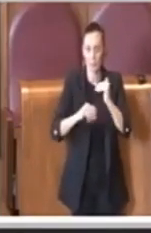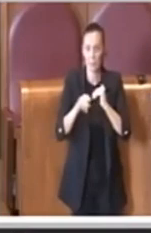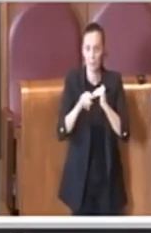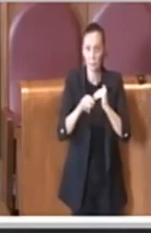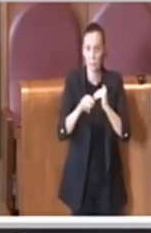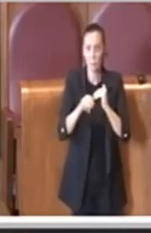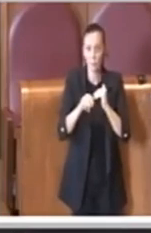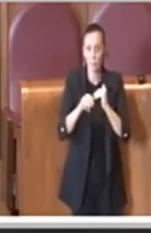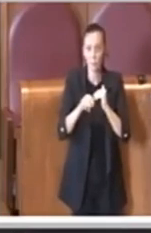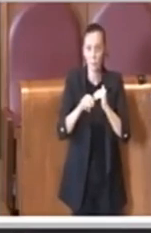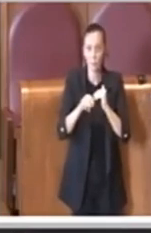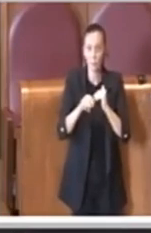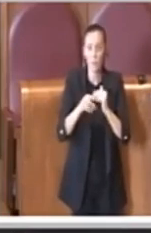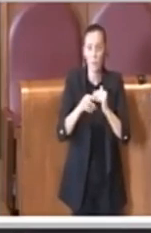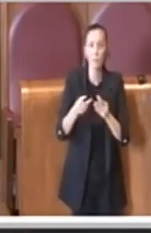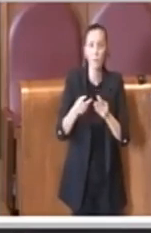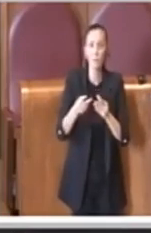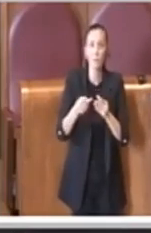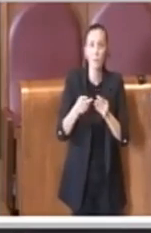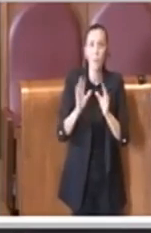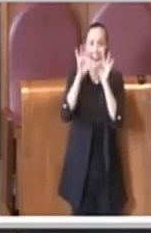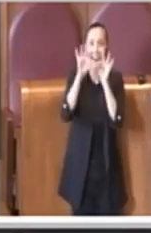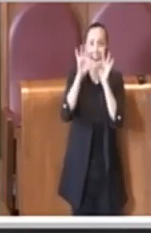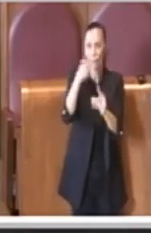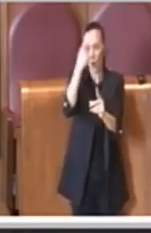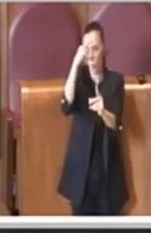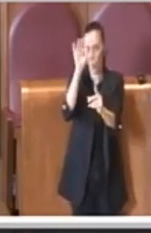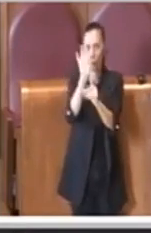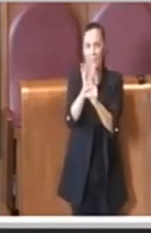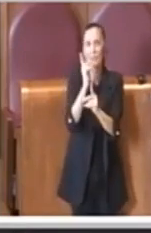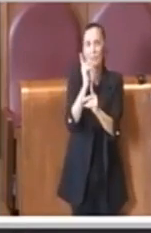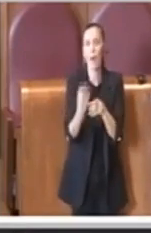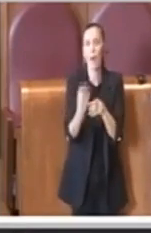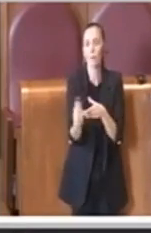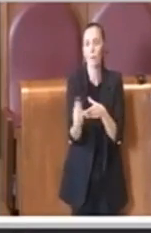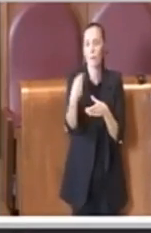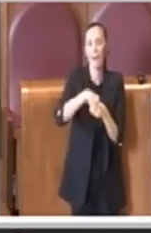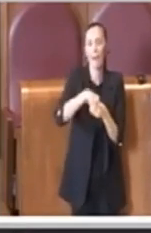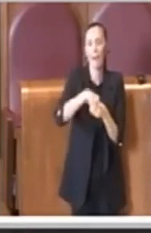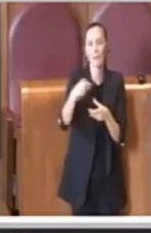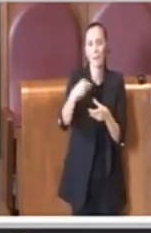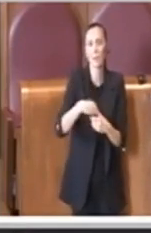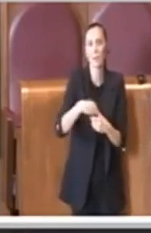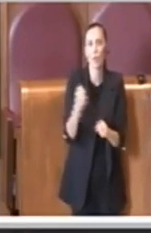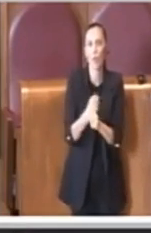a definire un vero piano di internalizzazione Grazie